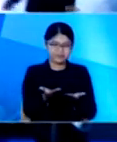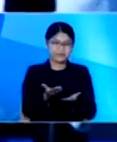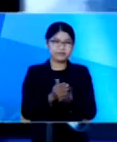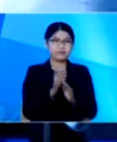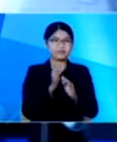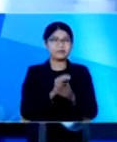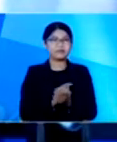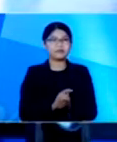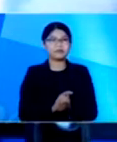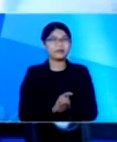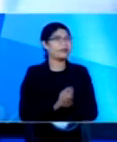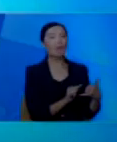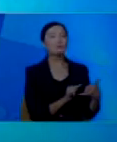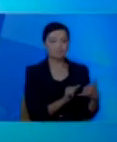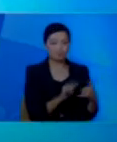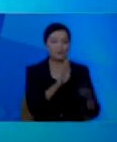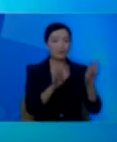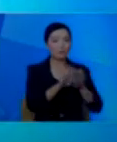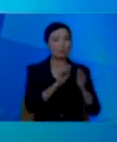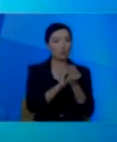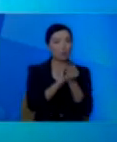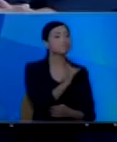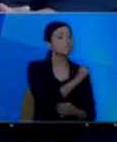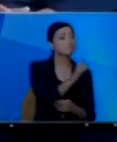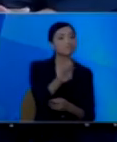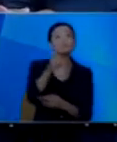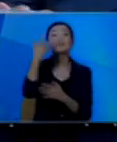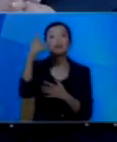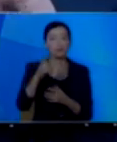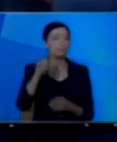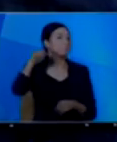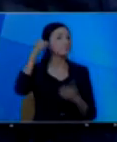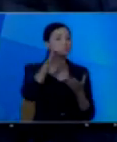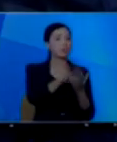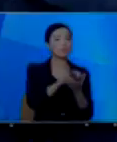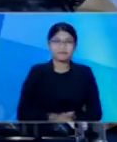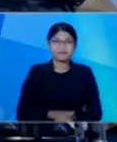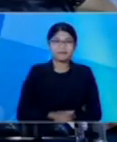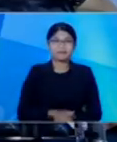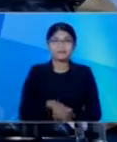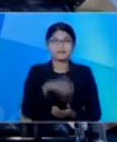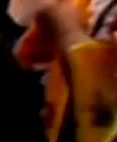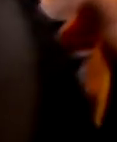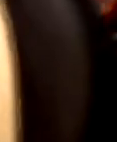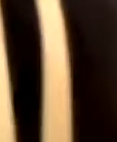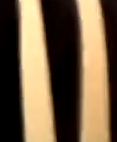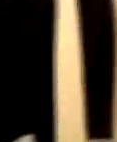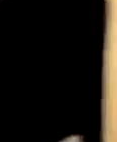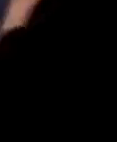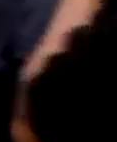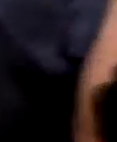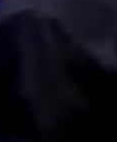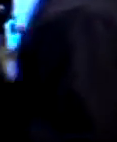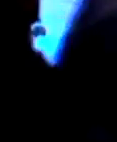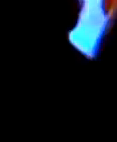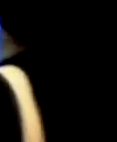โอ้ยสุดยอดจริงๆสำหรับเทปนี้แตกฉานครบถ้วนทุกรสชาติทั้งทางโลกและทางธรรมก็ต้องขอกราบนมั